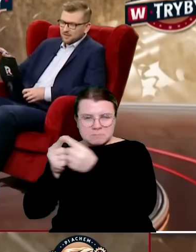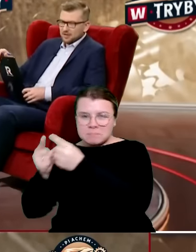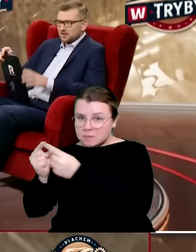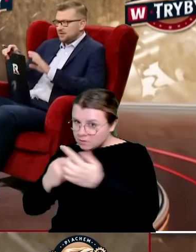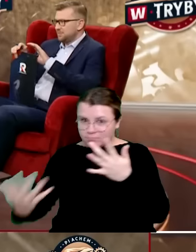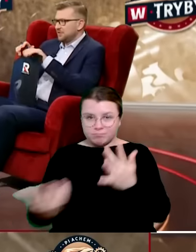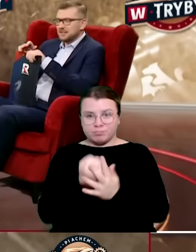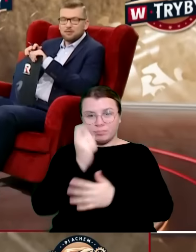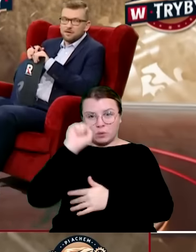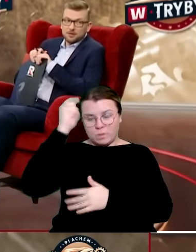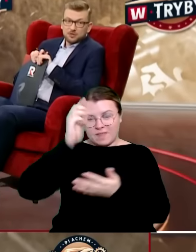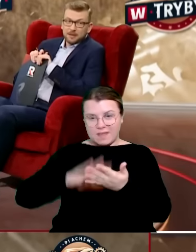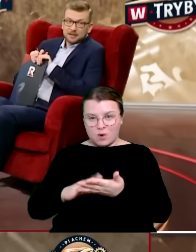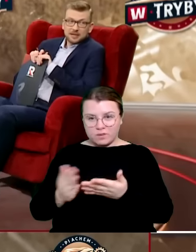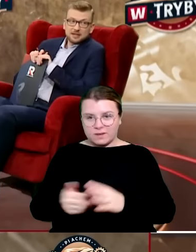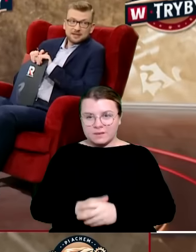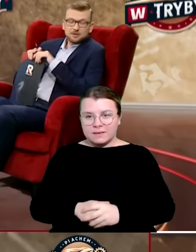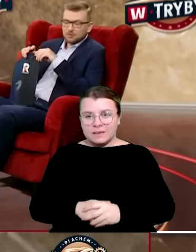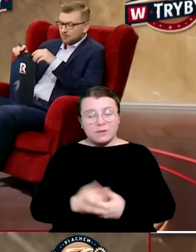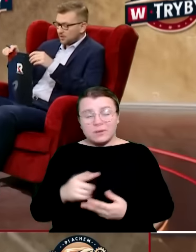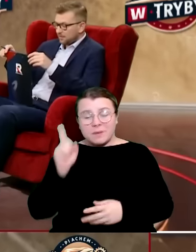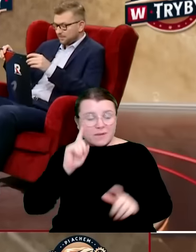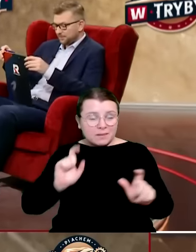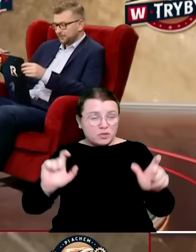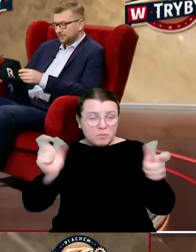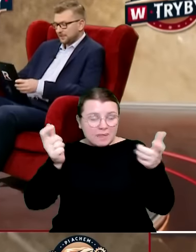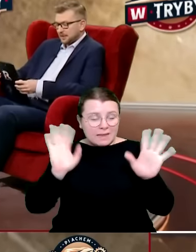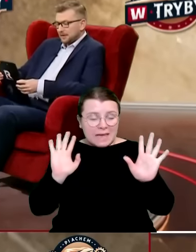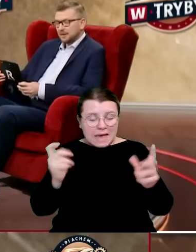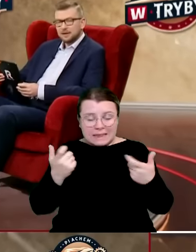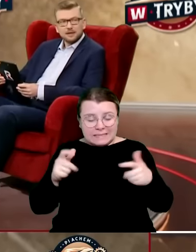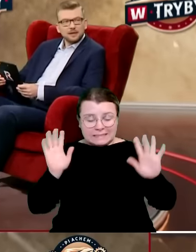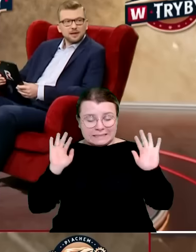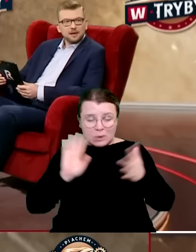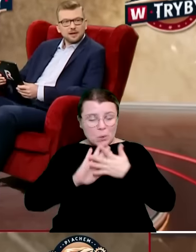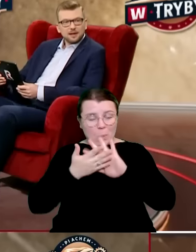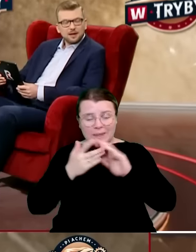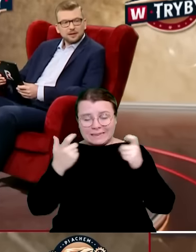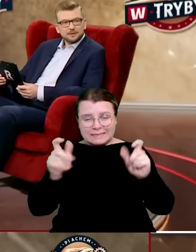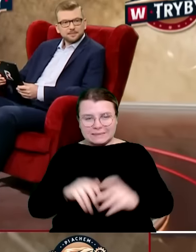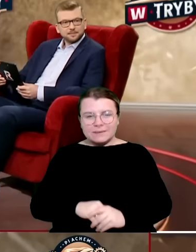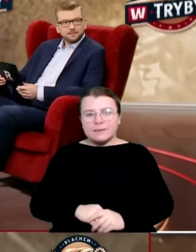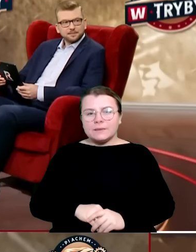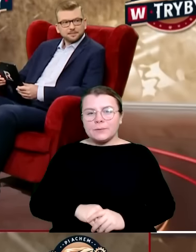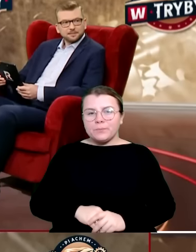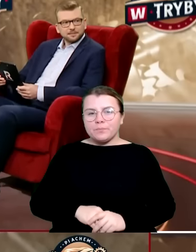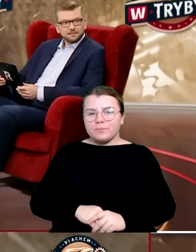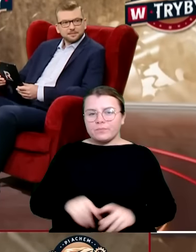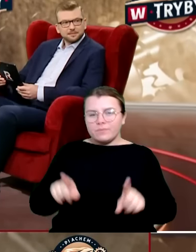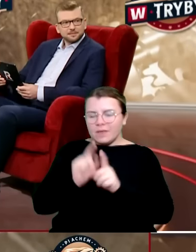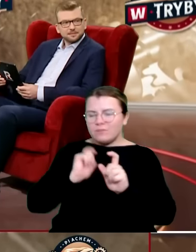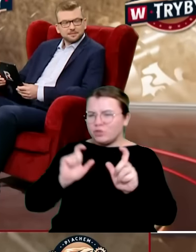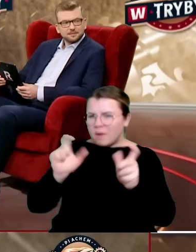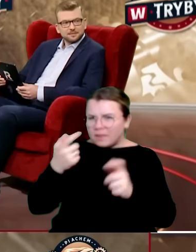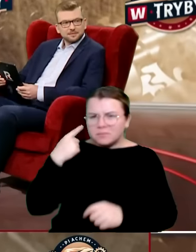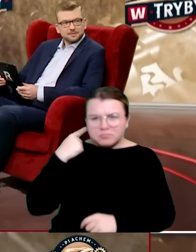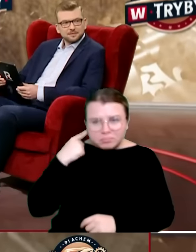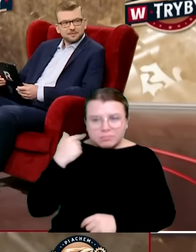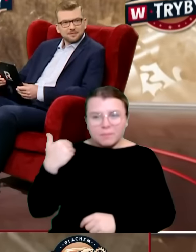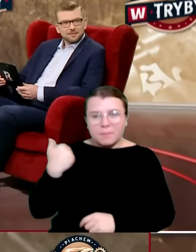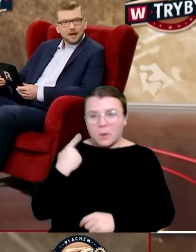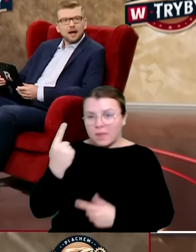to... będzie, wiesz, całkowity przypadek, ja nic nie sugeruję. Słuchaj, wiesz co, przez przypadek to ja słyszałem, że tam był kiedyś taki jeden gracz. I